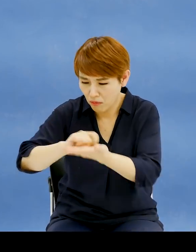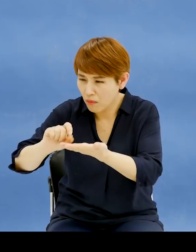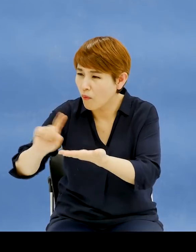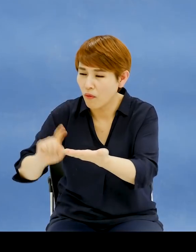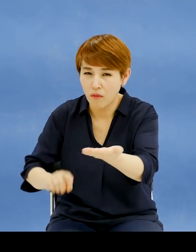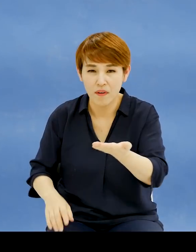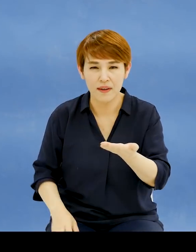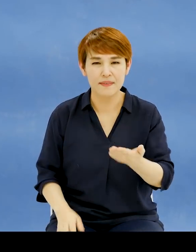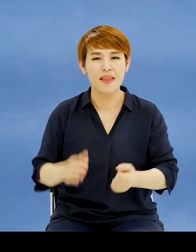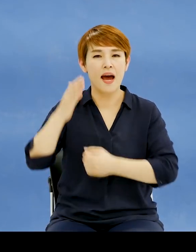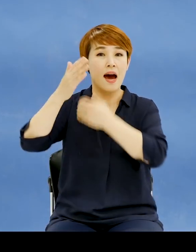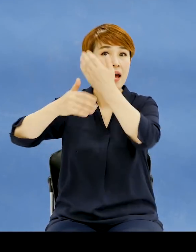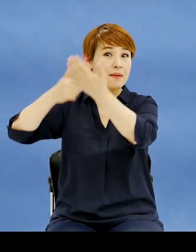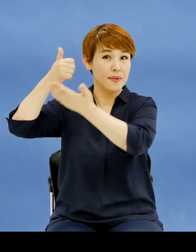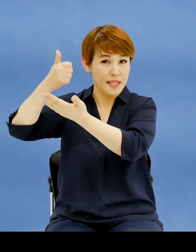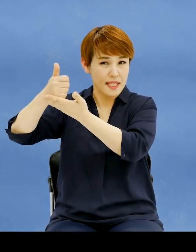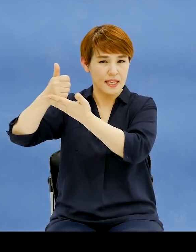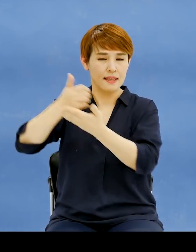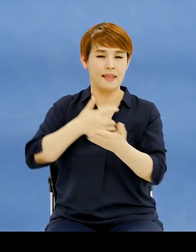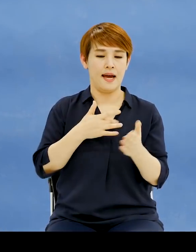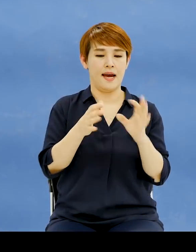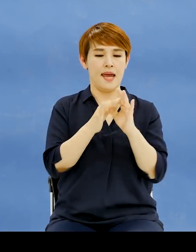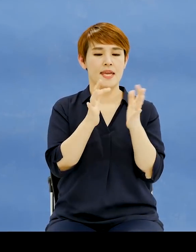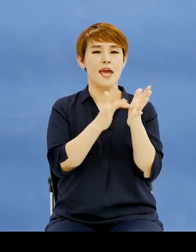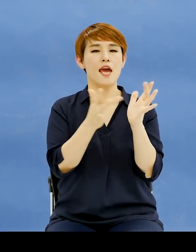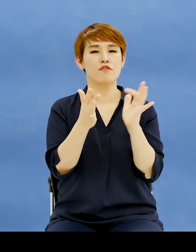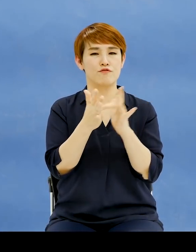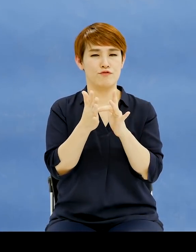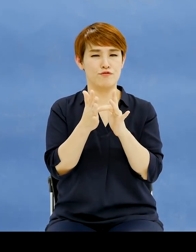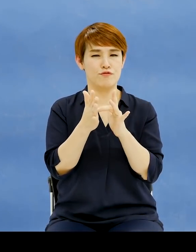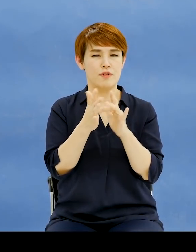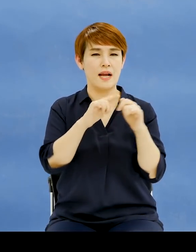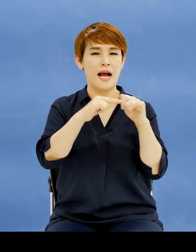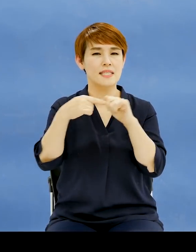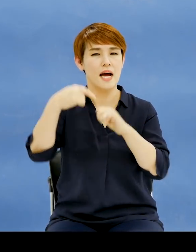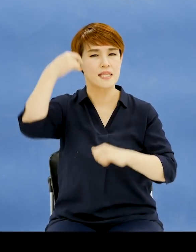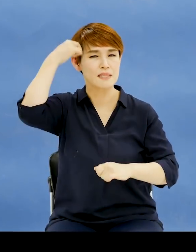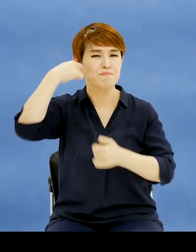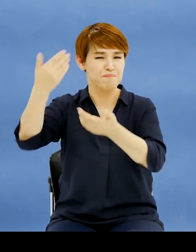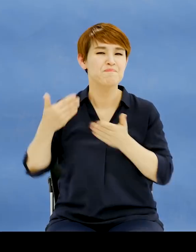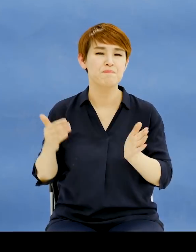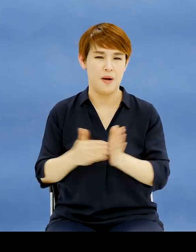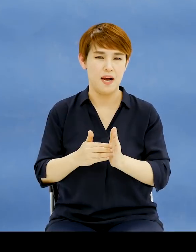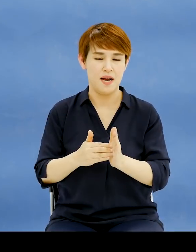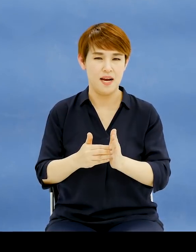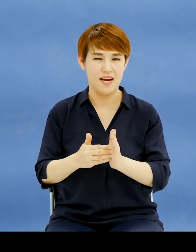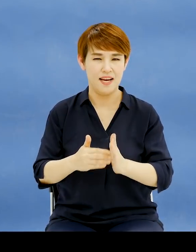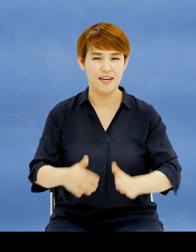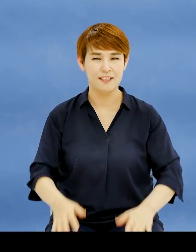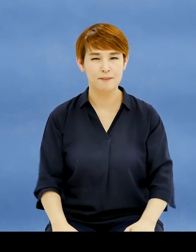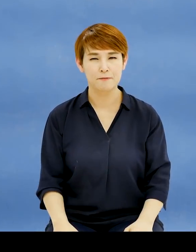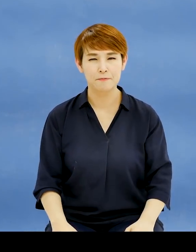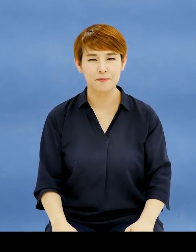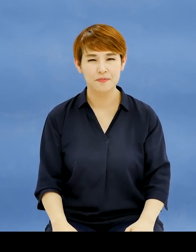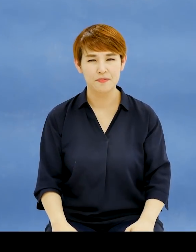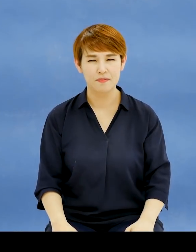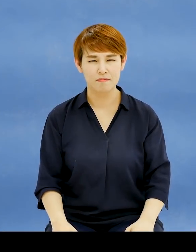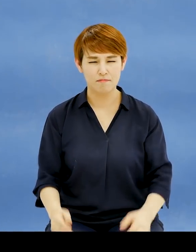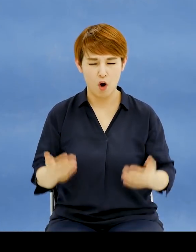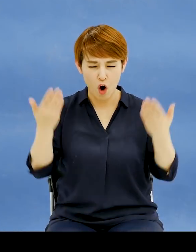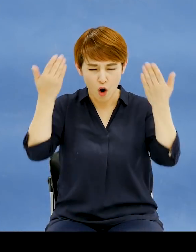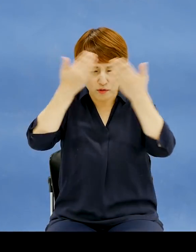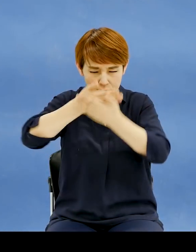이상하잖아요. 그래서 갑자기? 지금 뭐 하는 거예요? 이렇게 그랬더니 하나님이 그 나의 예수 영감을 주신 거예요. 가사랑